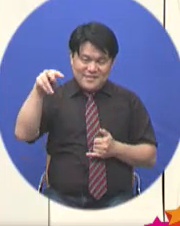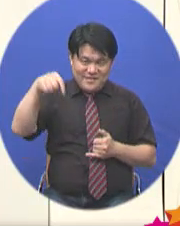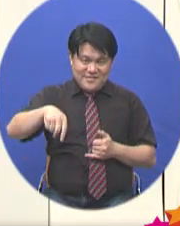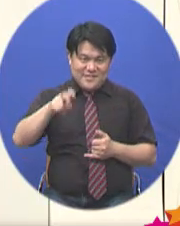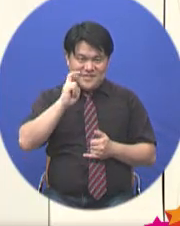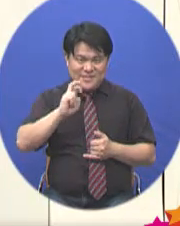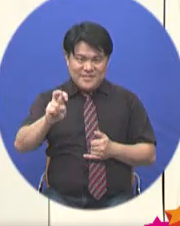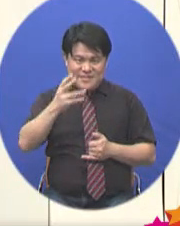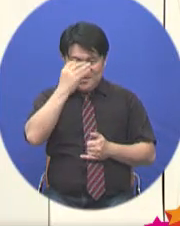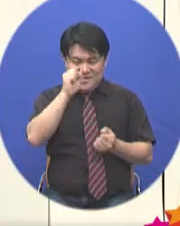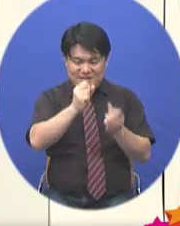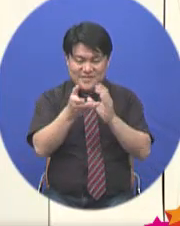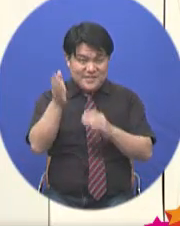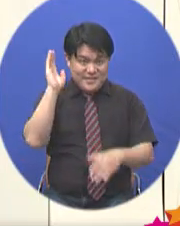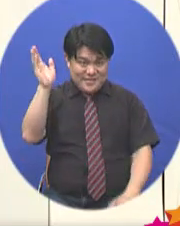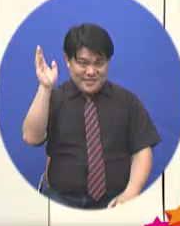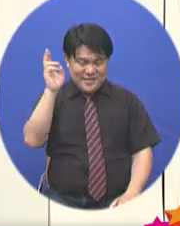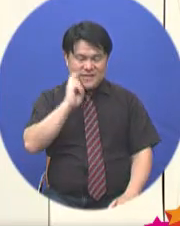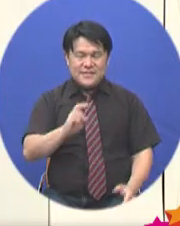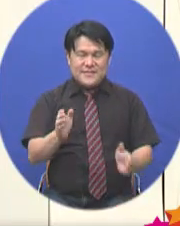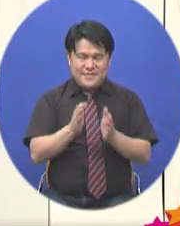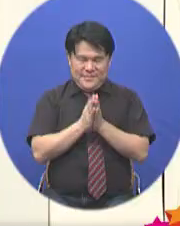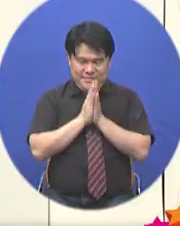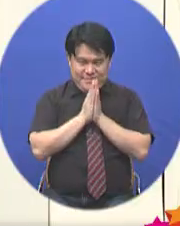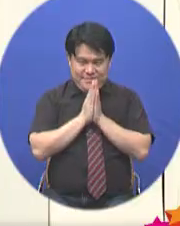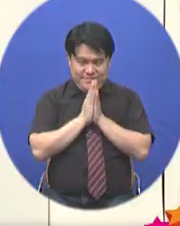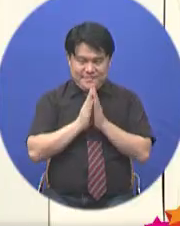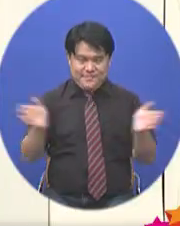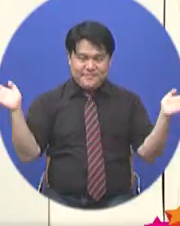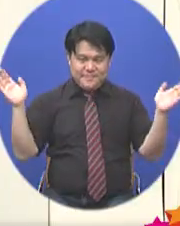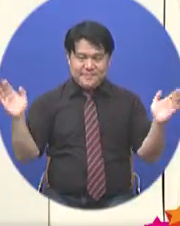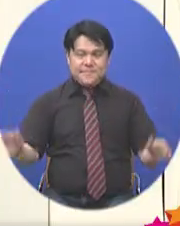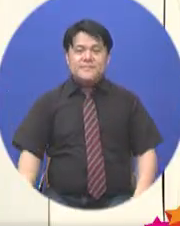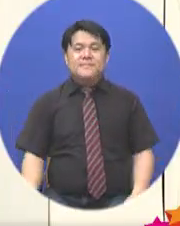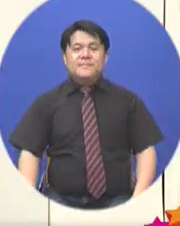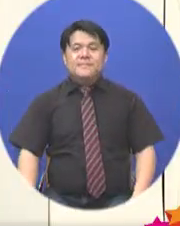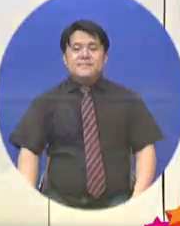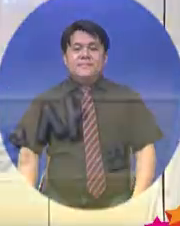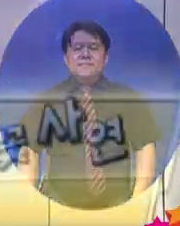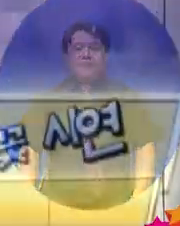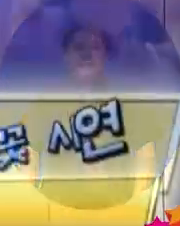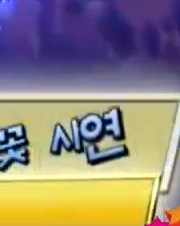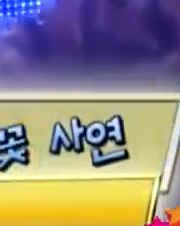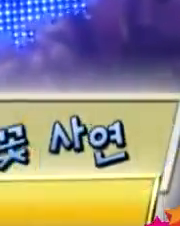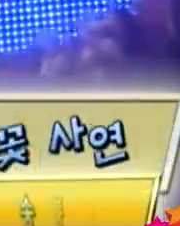송봉수가 부릅니다. 할미꽃 사연 뮤직 큐!